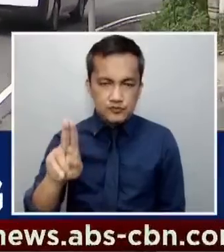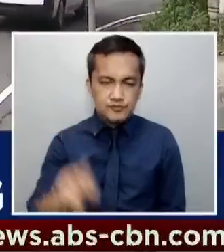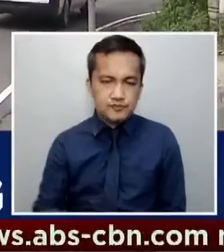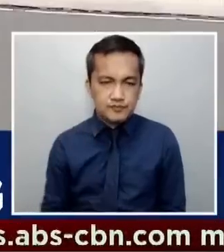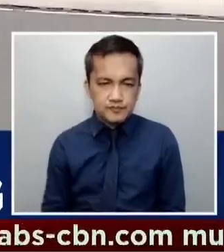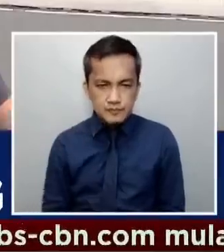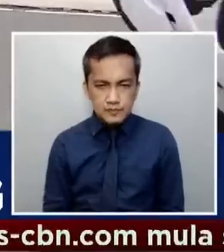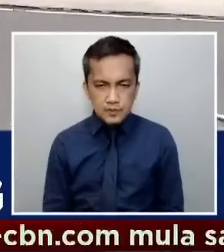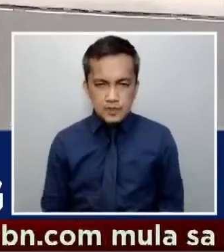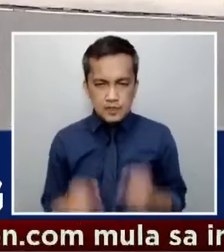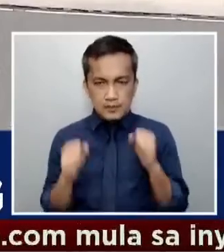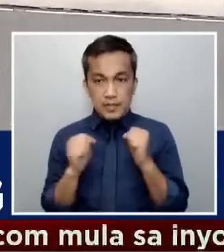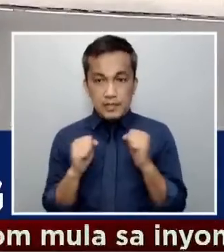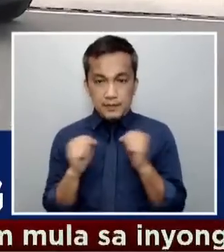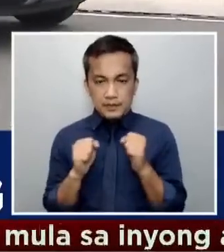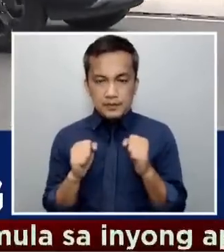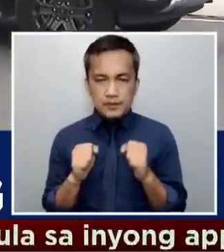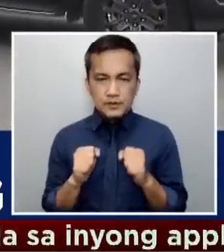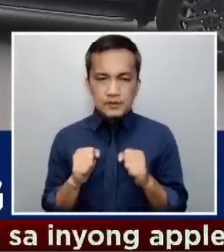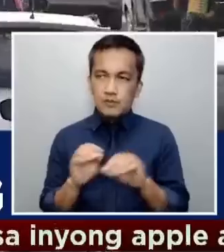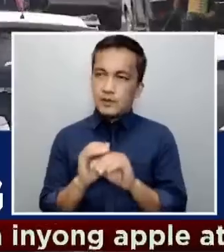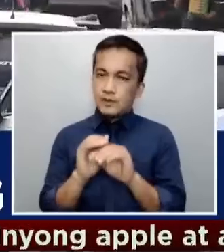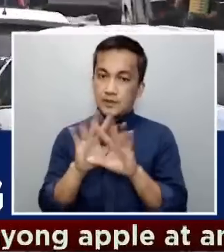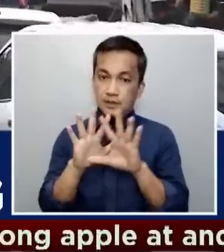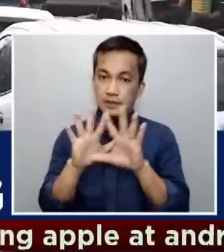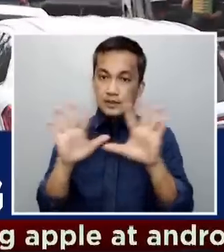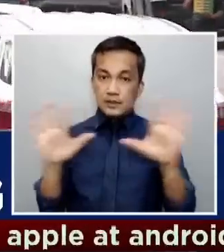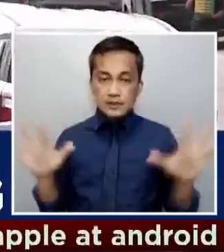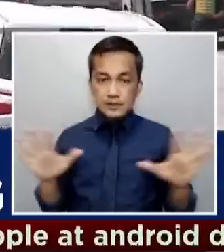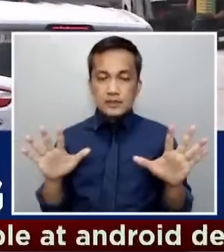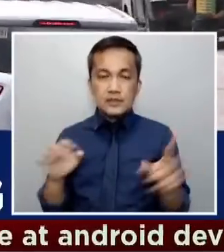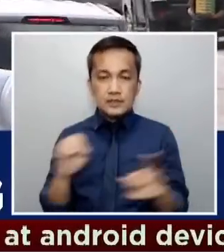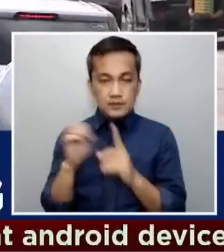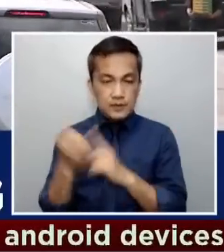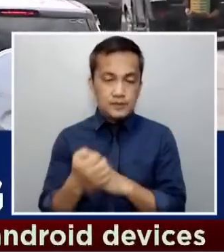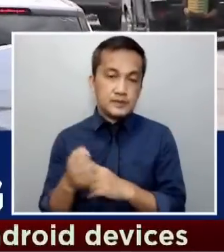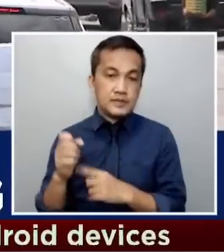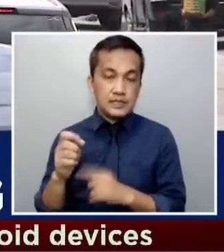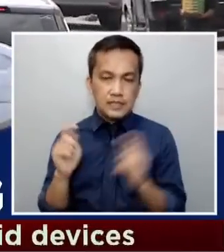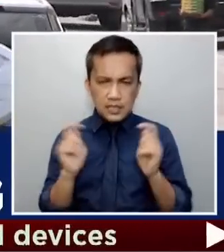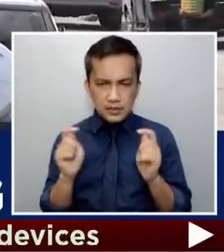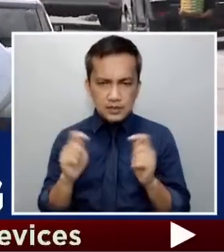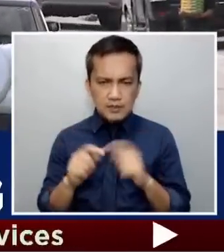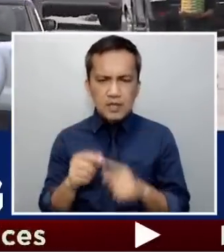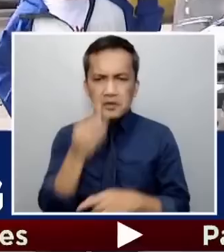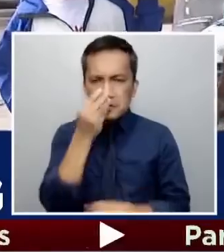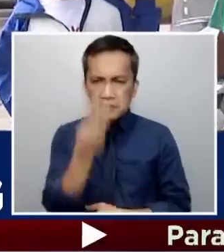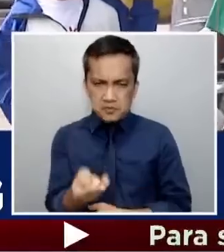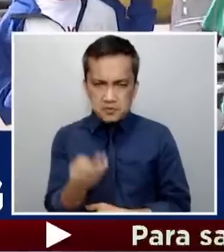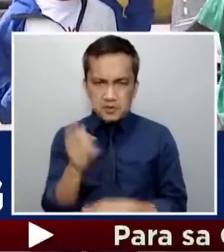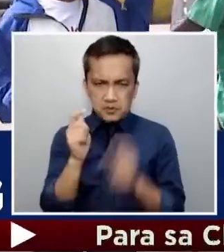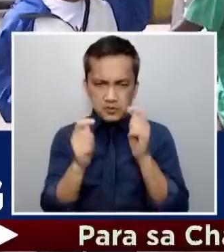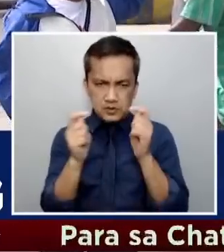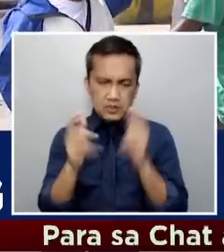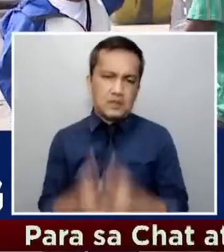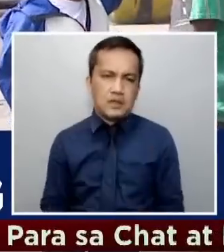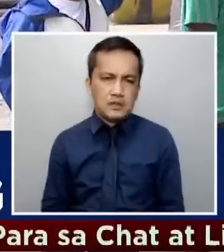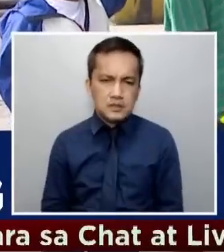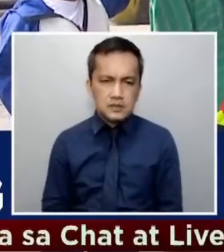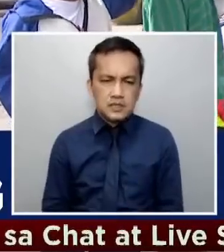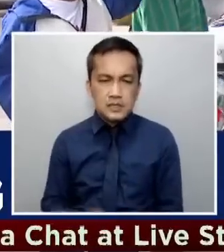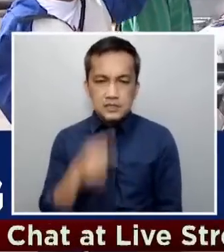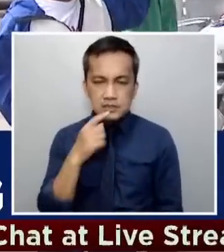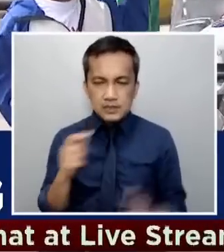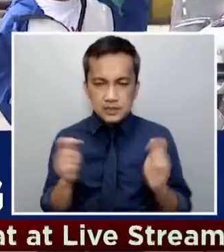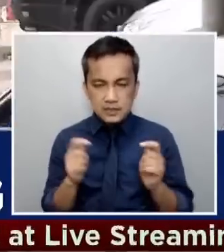Malamig ang panahon at maaliwalas ang kapaligiran sa Tagaytay City. Pero kakaunti ang mga turista. Ayon sa Tagaytay